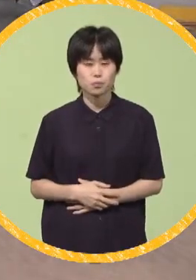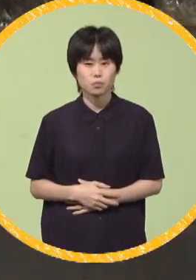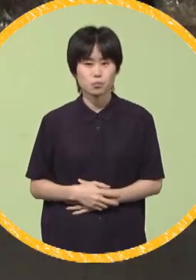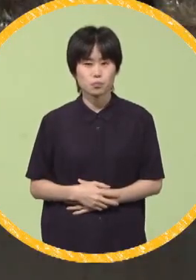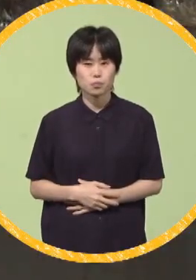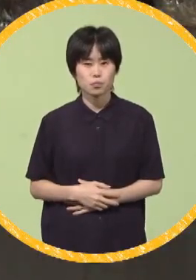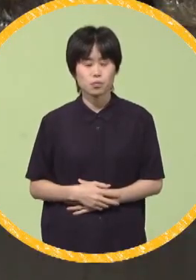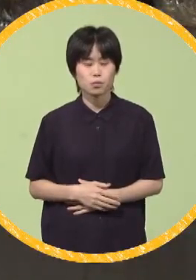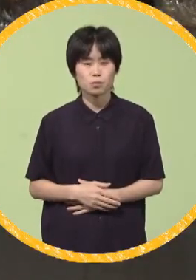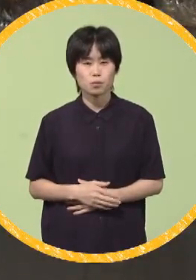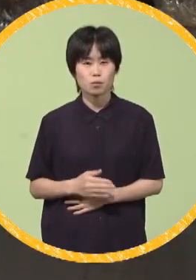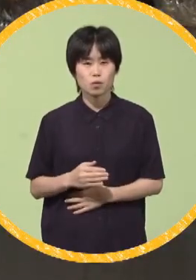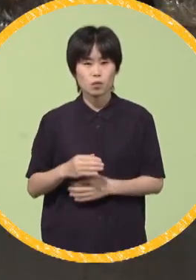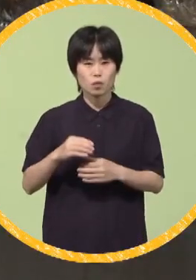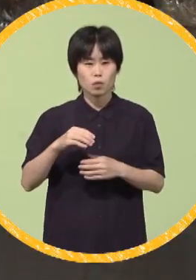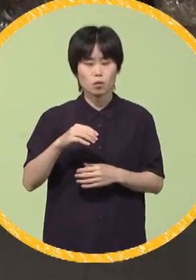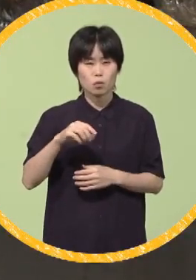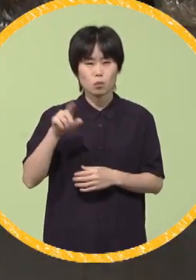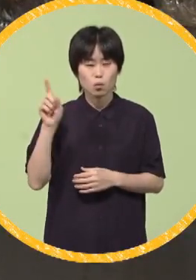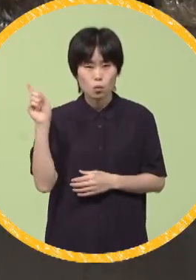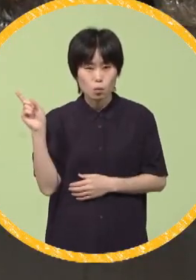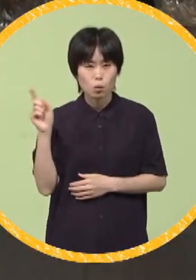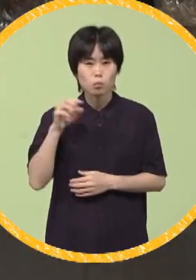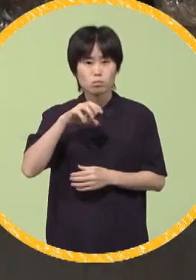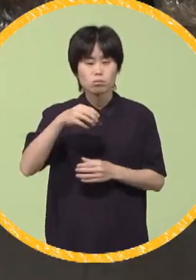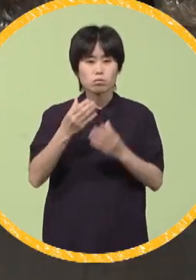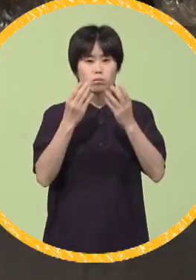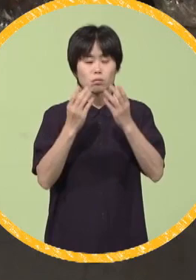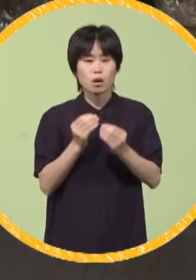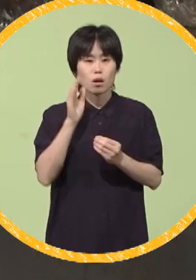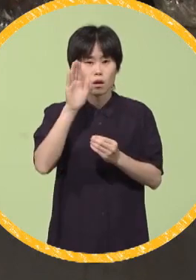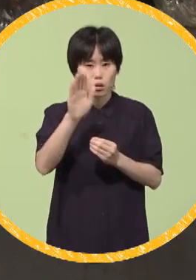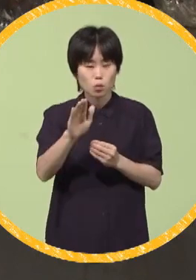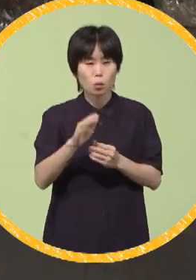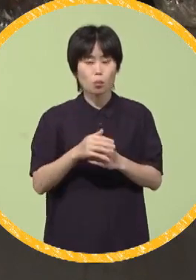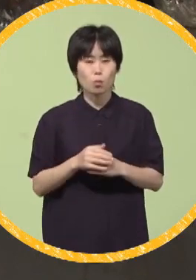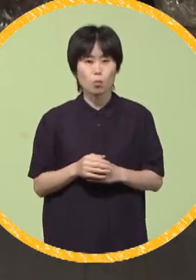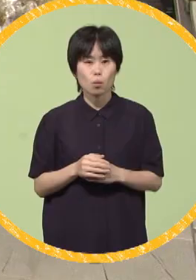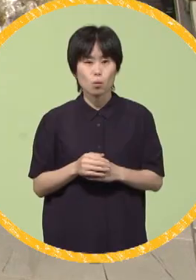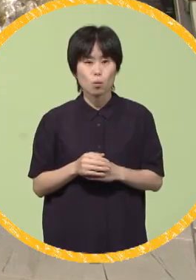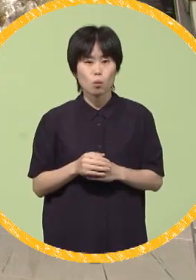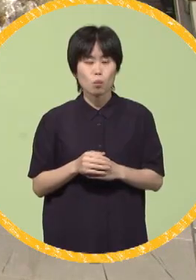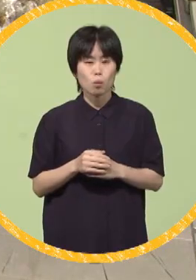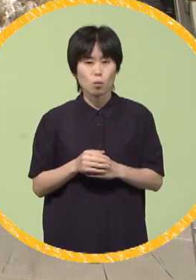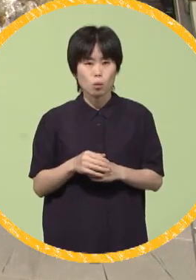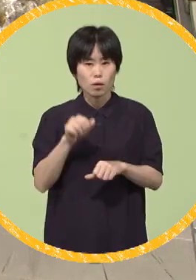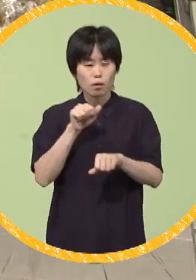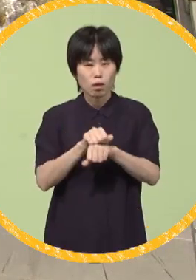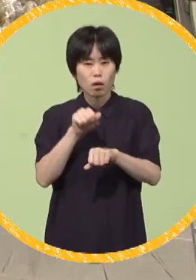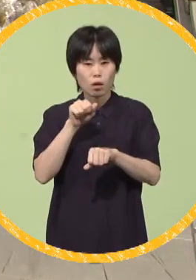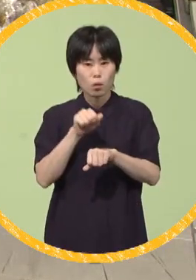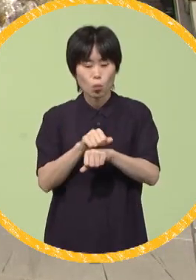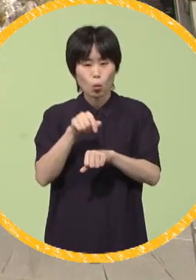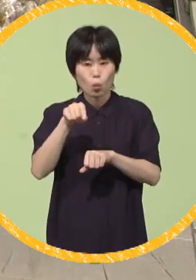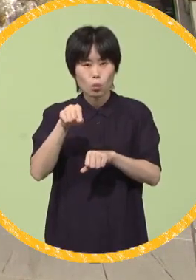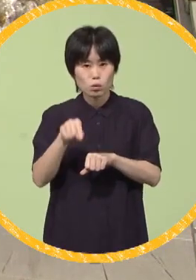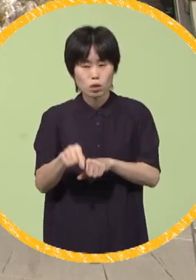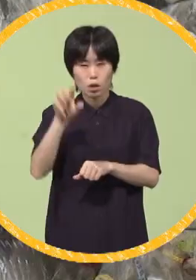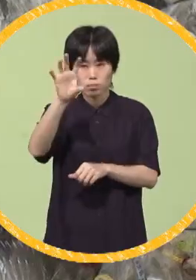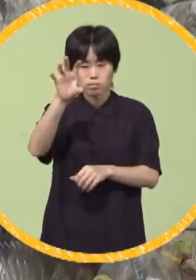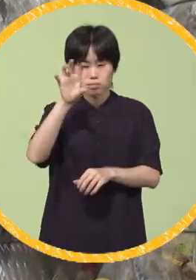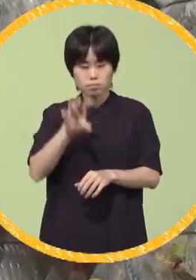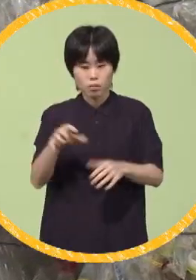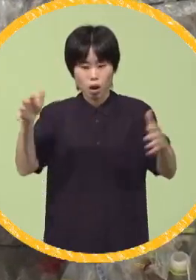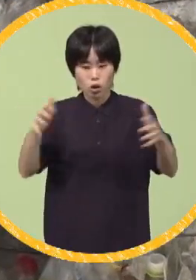こちらは使用済みのペットボトルを当工場の原料として荷卸しを行うヤードとなっております